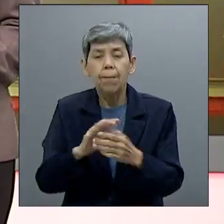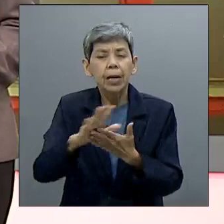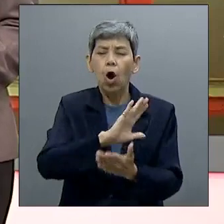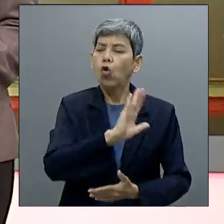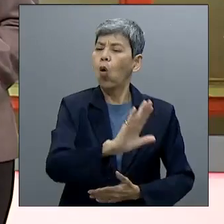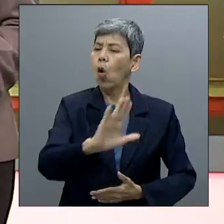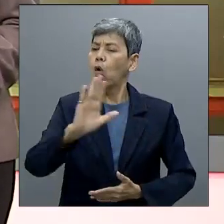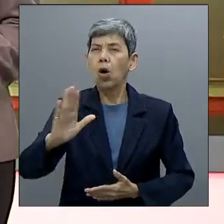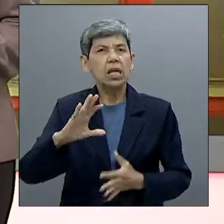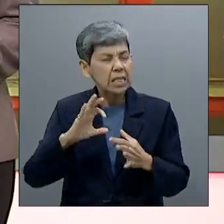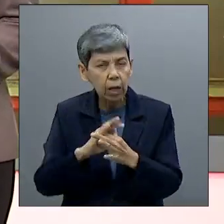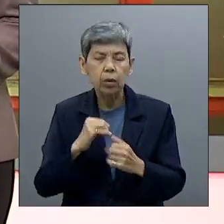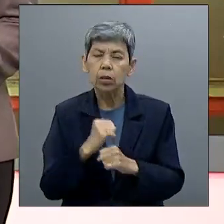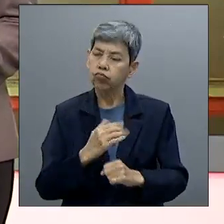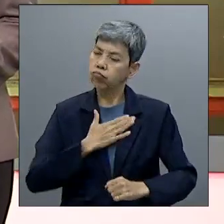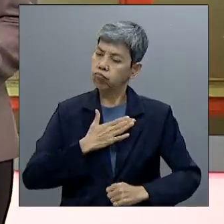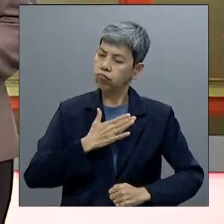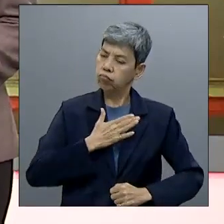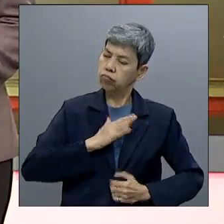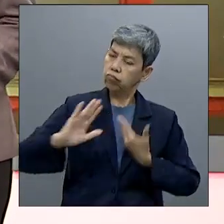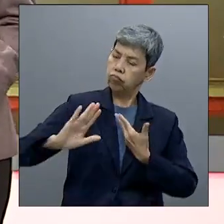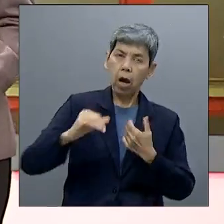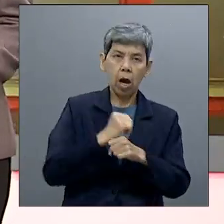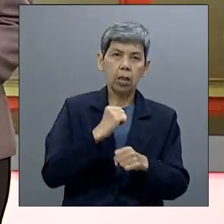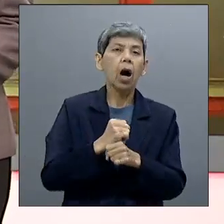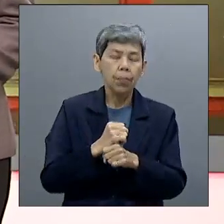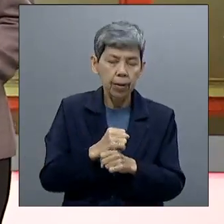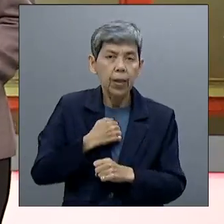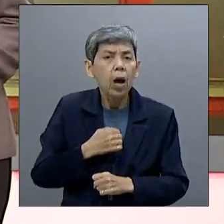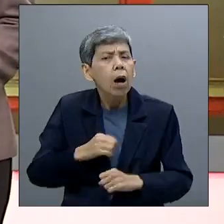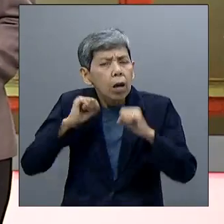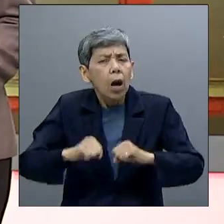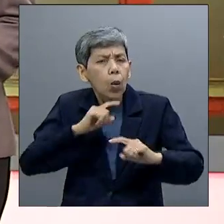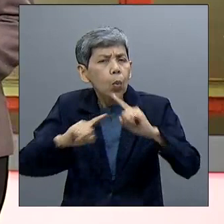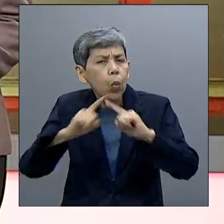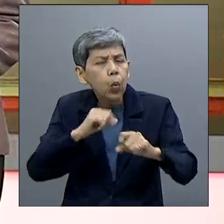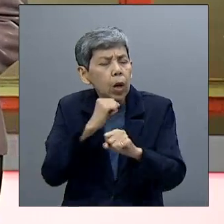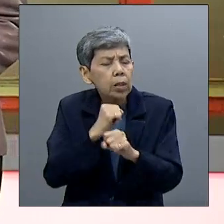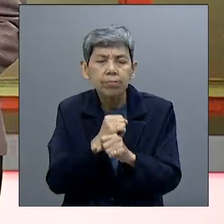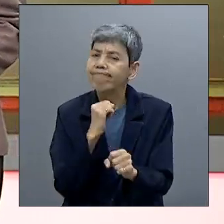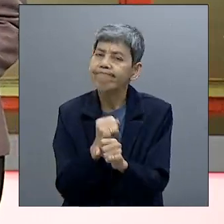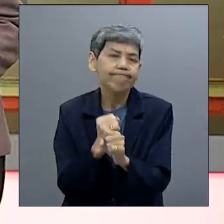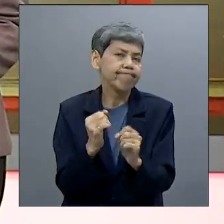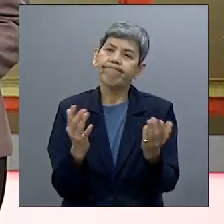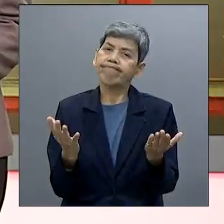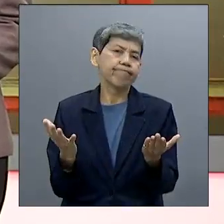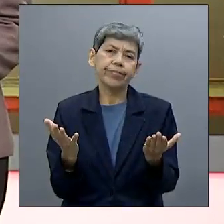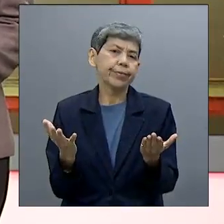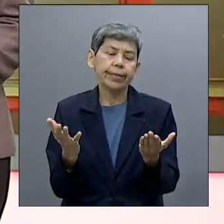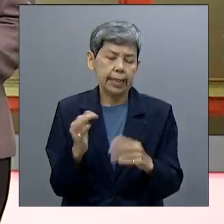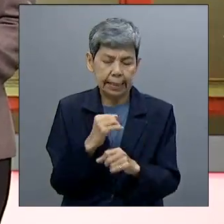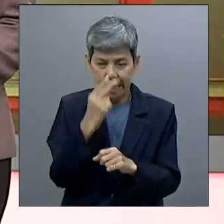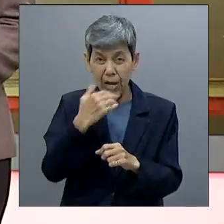แน่นอนอย่างเน้นเรื่องของการรักษาผลประโยชน์ของตัวเองเป็นสำคัญแล้วข้อตกลงที่เห็นมีมาเนี่ยก็ไม่ได้มีผลผูกพันมากเพียงพอ